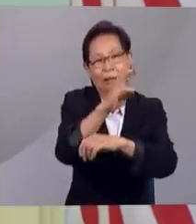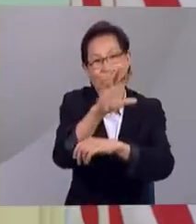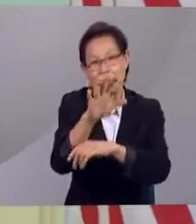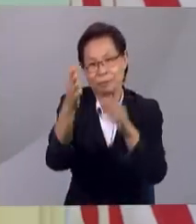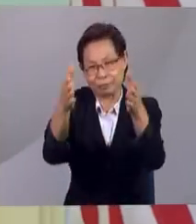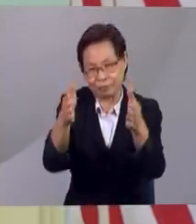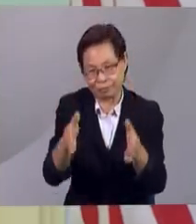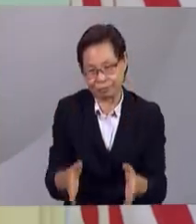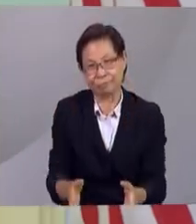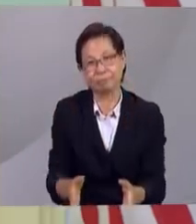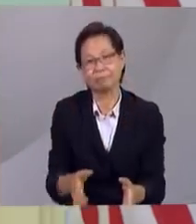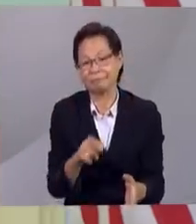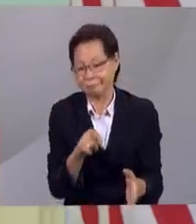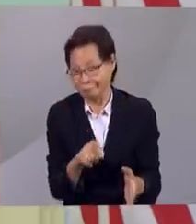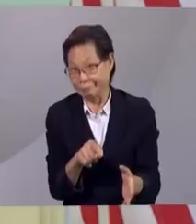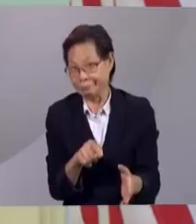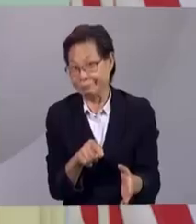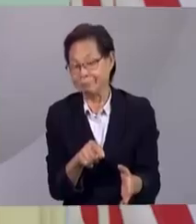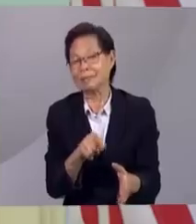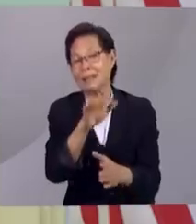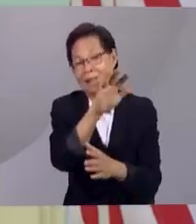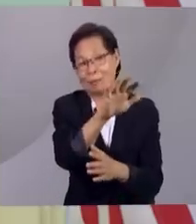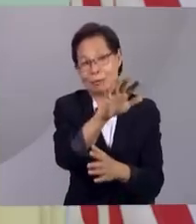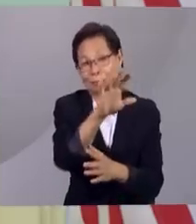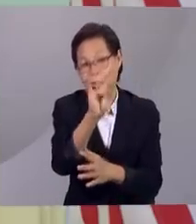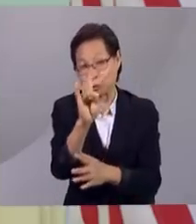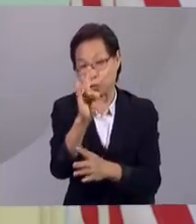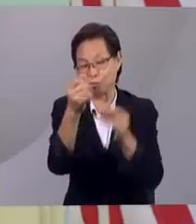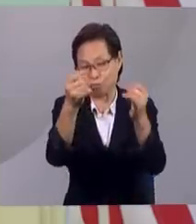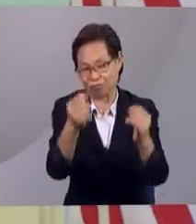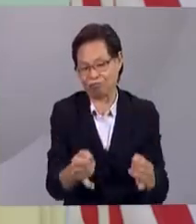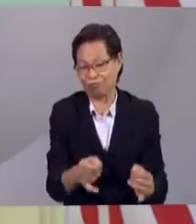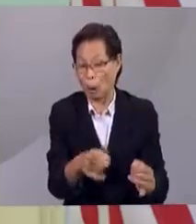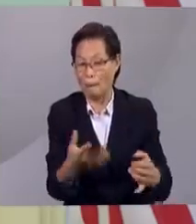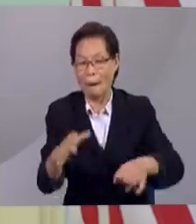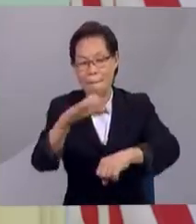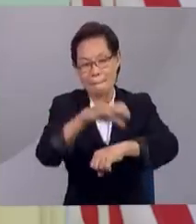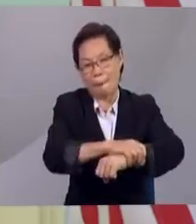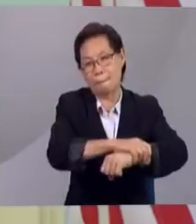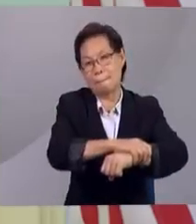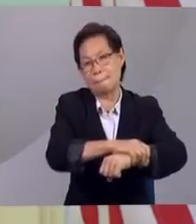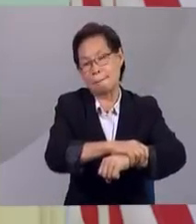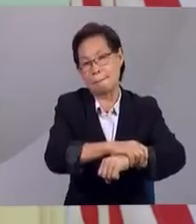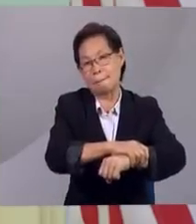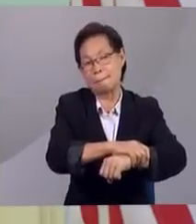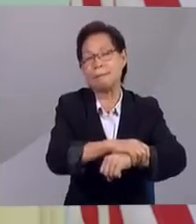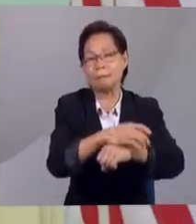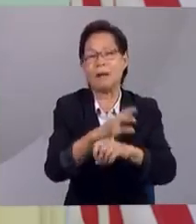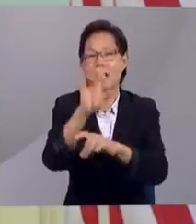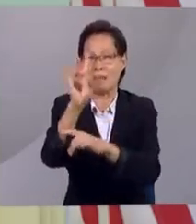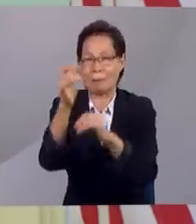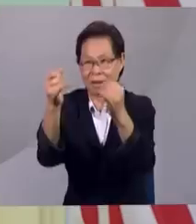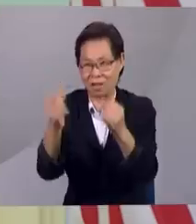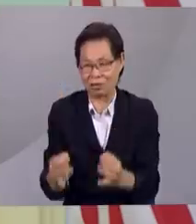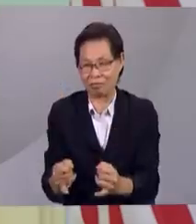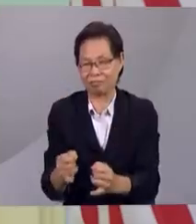individu, yang mana 57 individu telah pun direman dan 8 individu